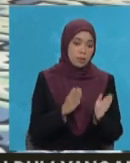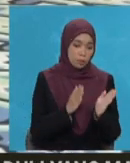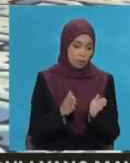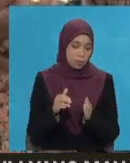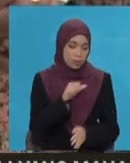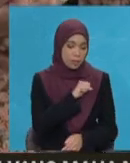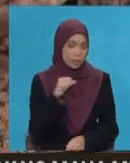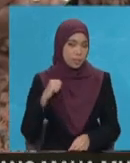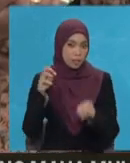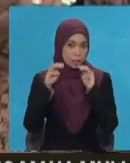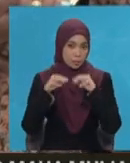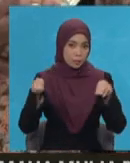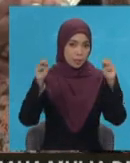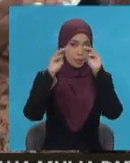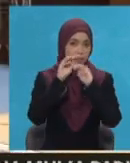penduduk kampung